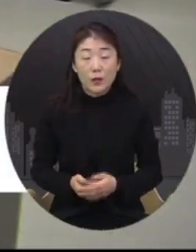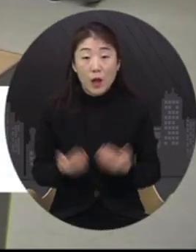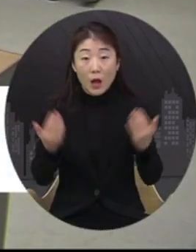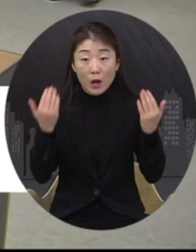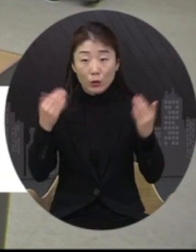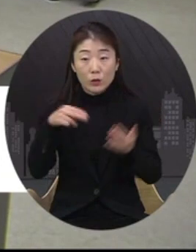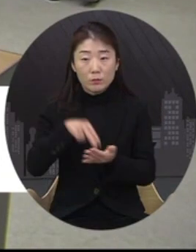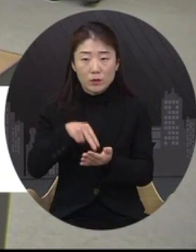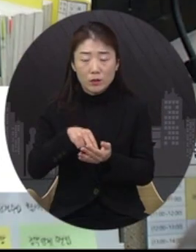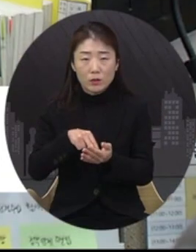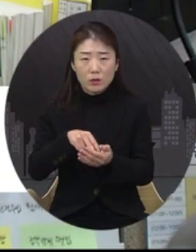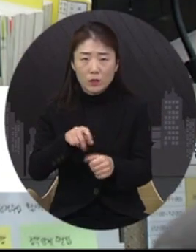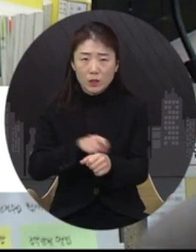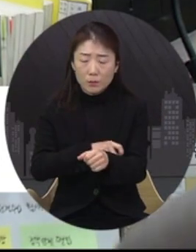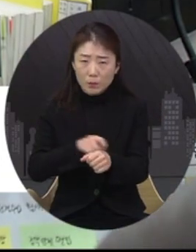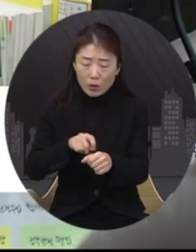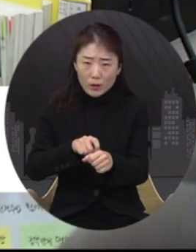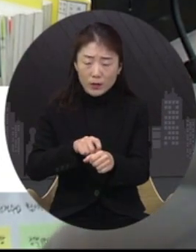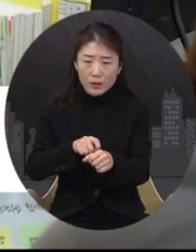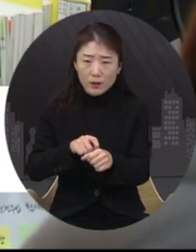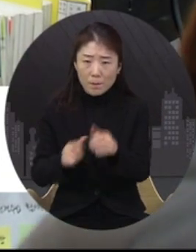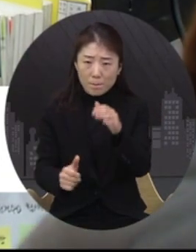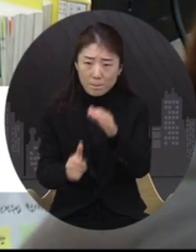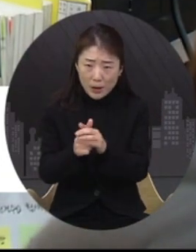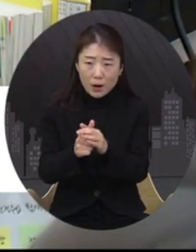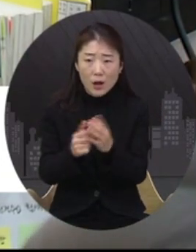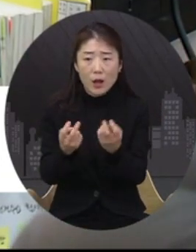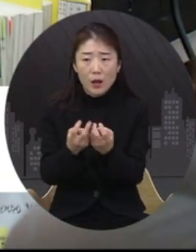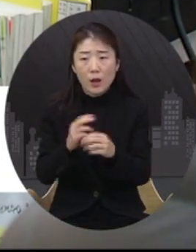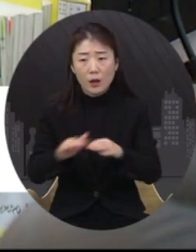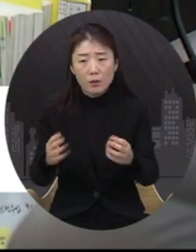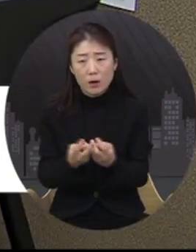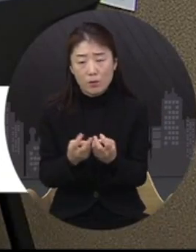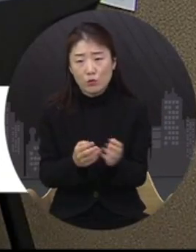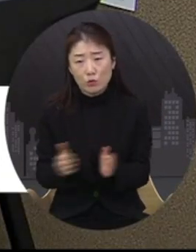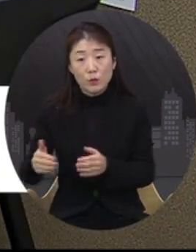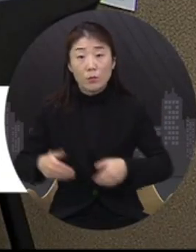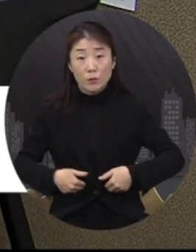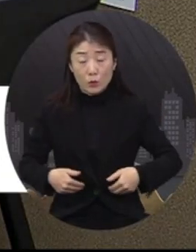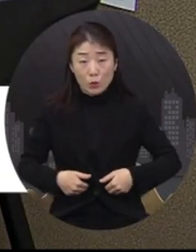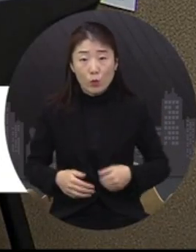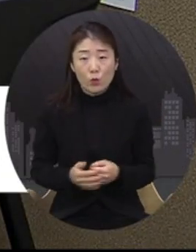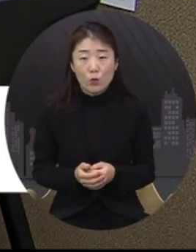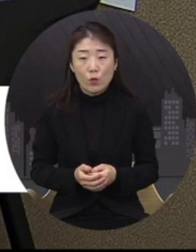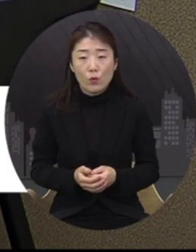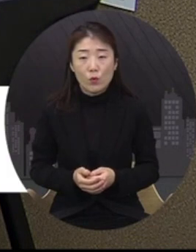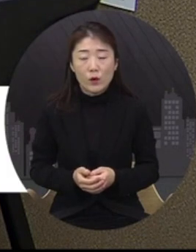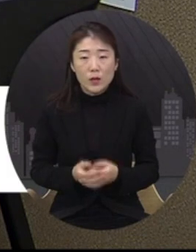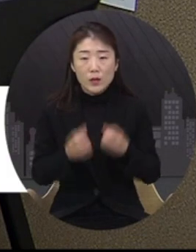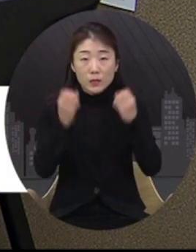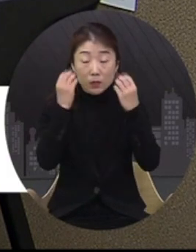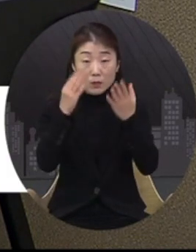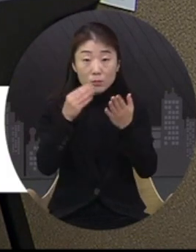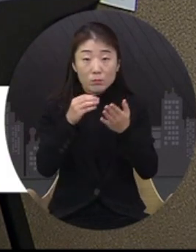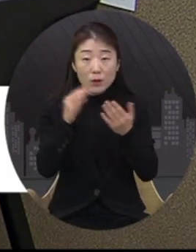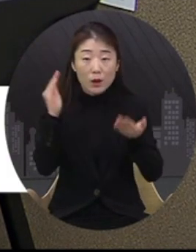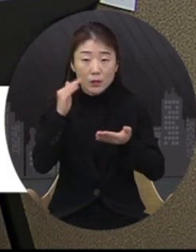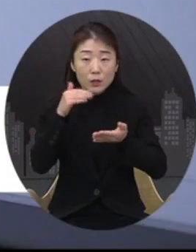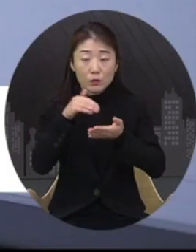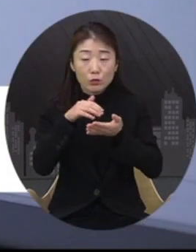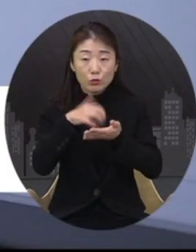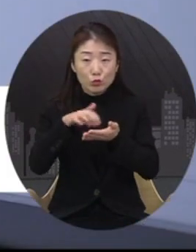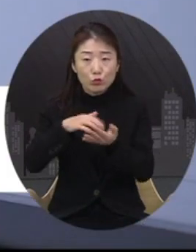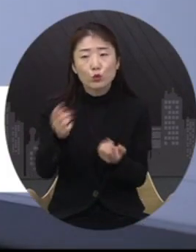퇴치 해 줘 4 사양 창을 80 세척이 를 켰다 어떤 피하 까이는 수정해 양을 하세요 눈에